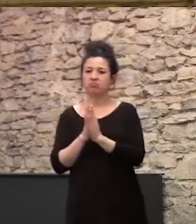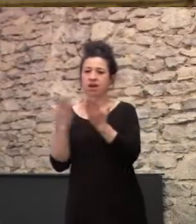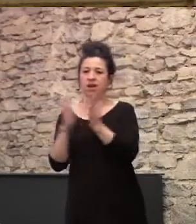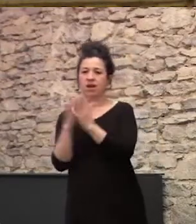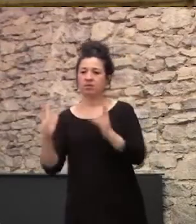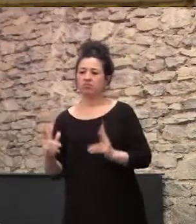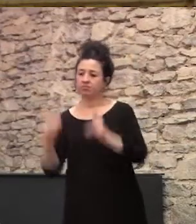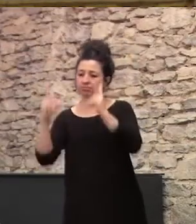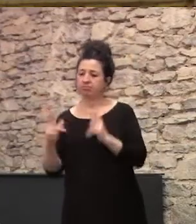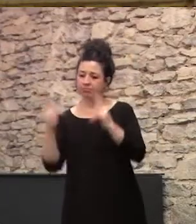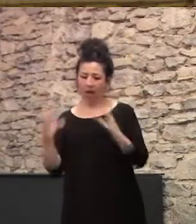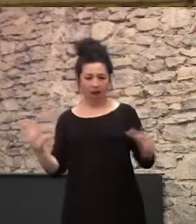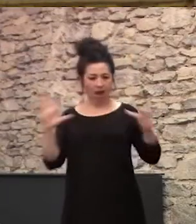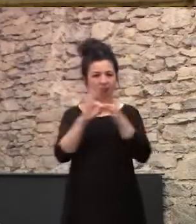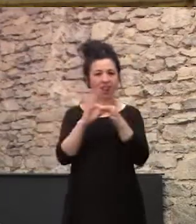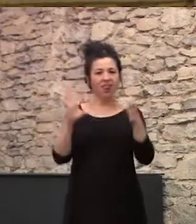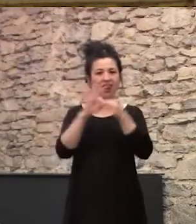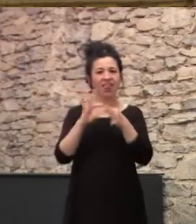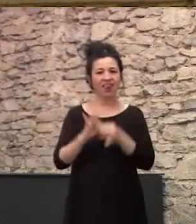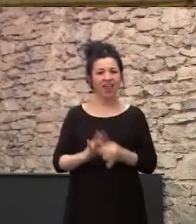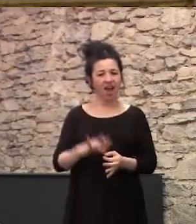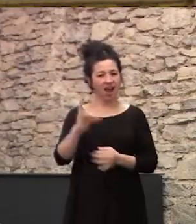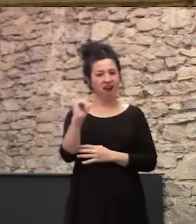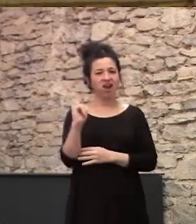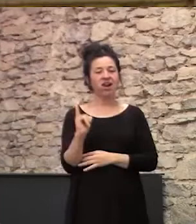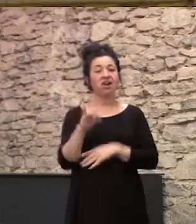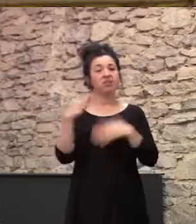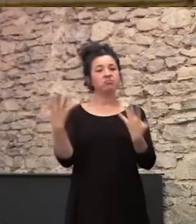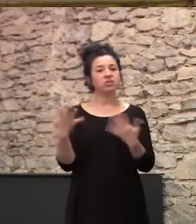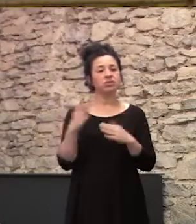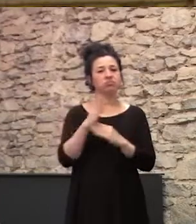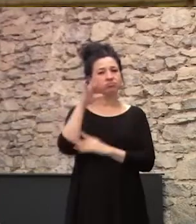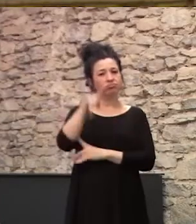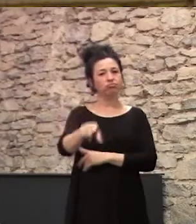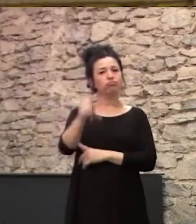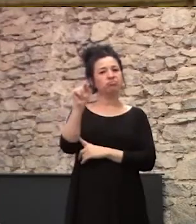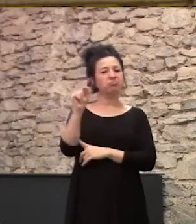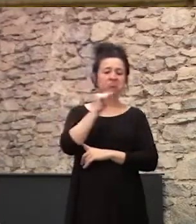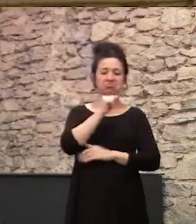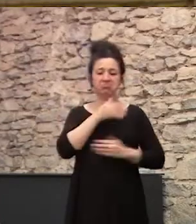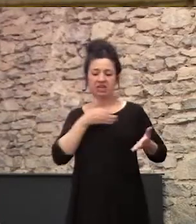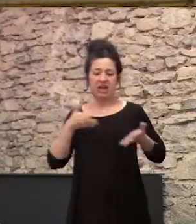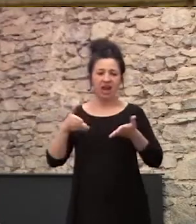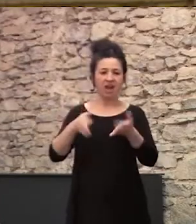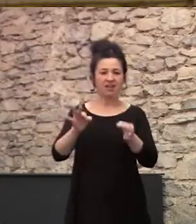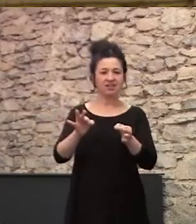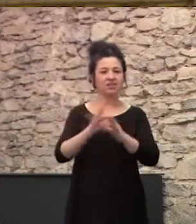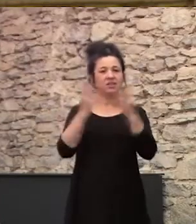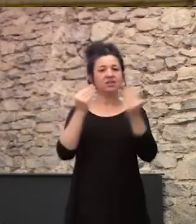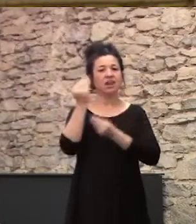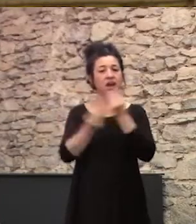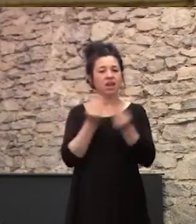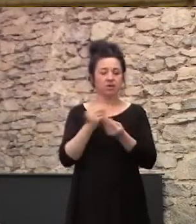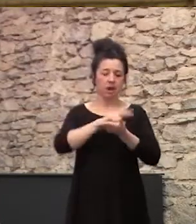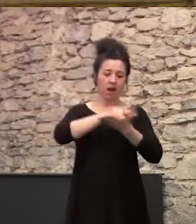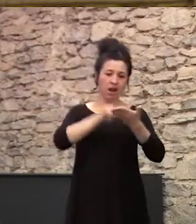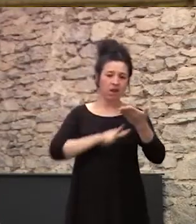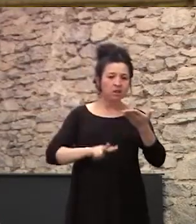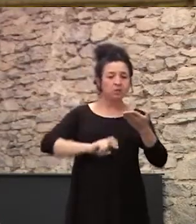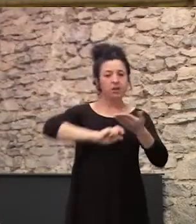elkar, bueno, lotuak edo. Eta horren erabaki genuen hortik abiatzea, ba, irakurketa bat, eta horrela. Eta gero